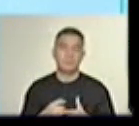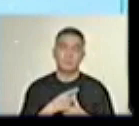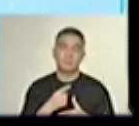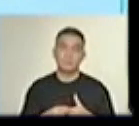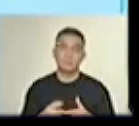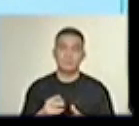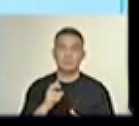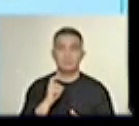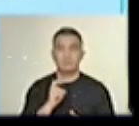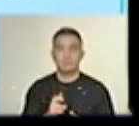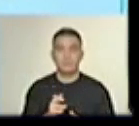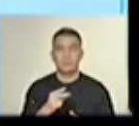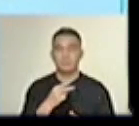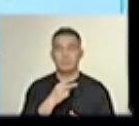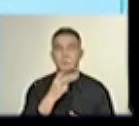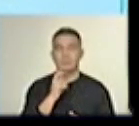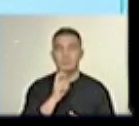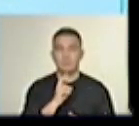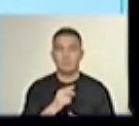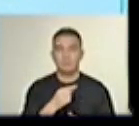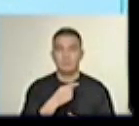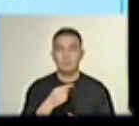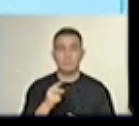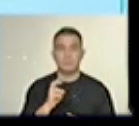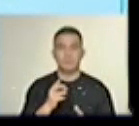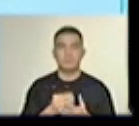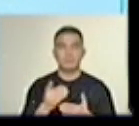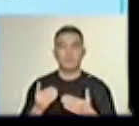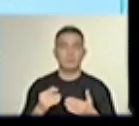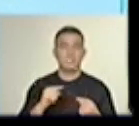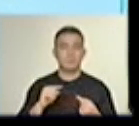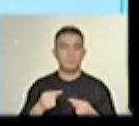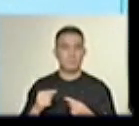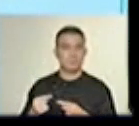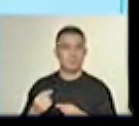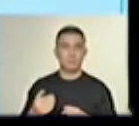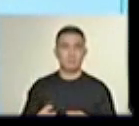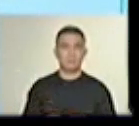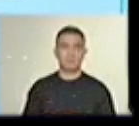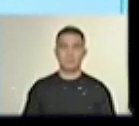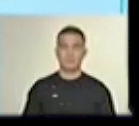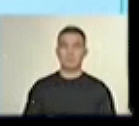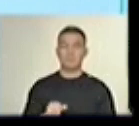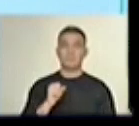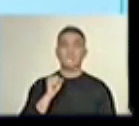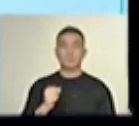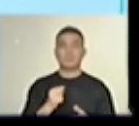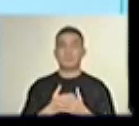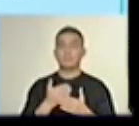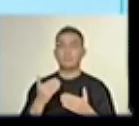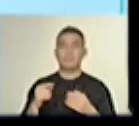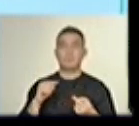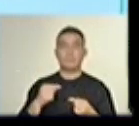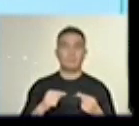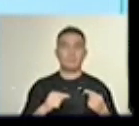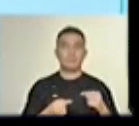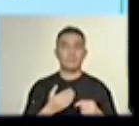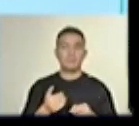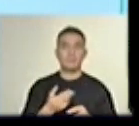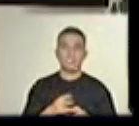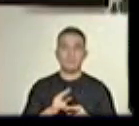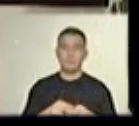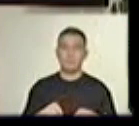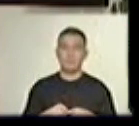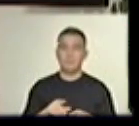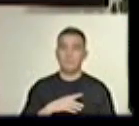b b minus b ga qarama-qarshi son. A esa minus a ga qarama-qarshi son. Shunday ekan,